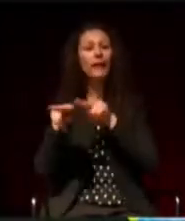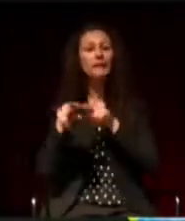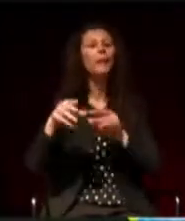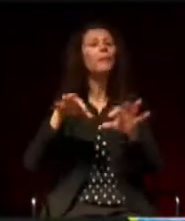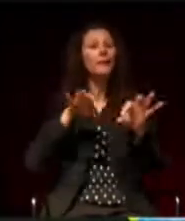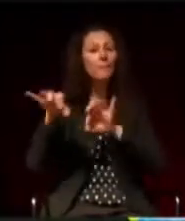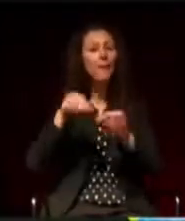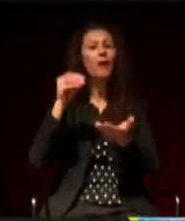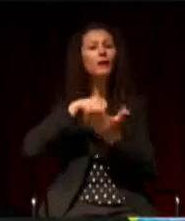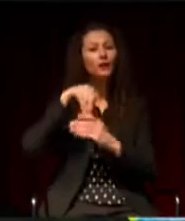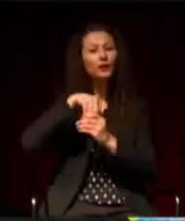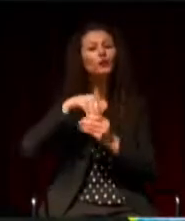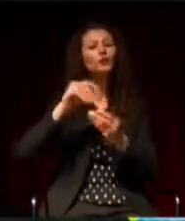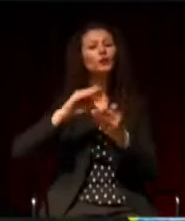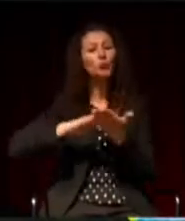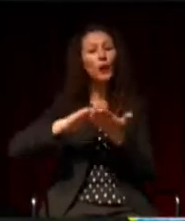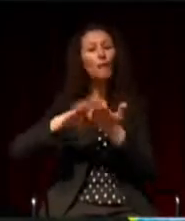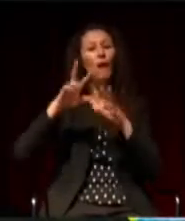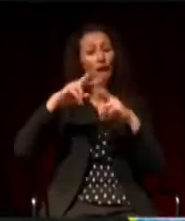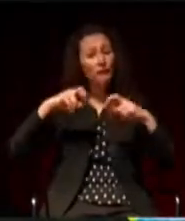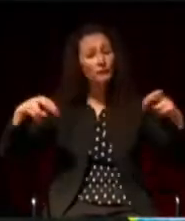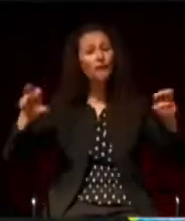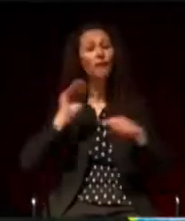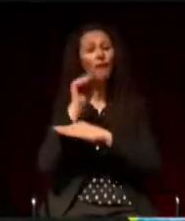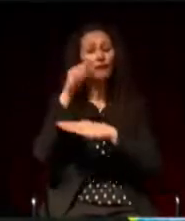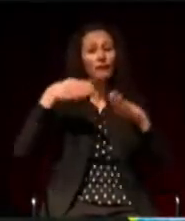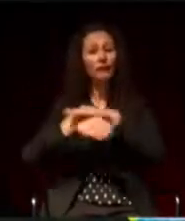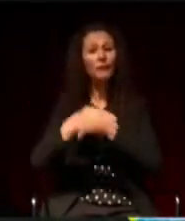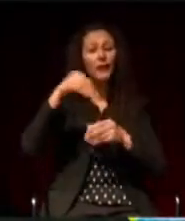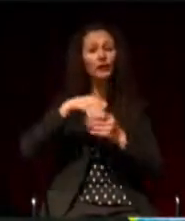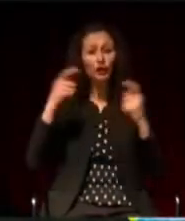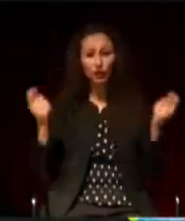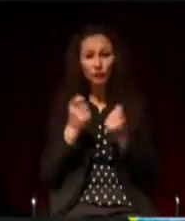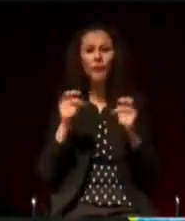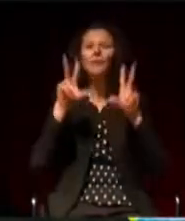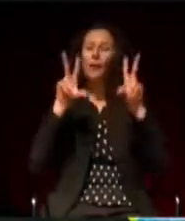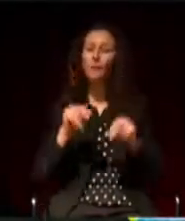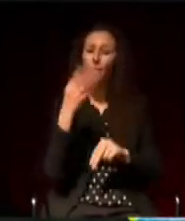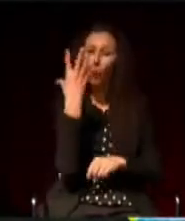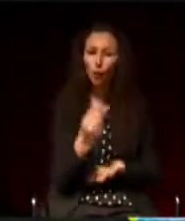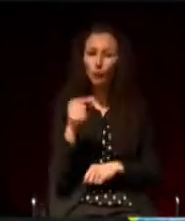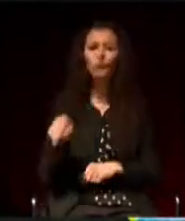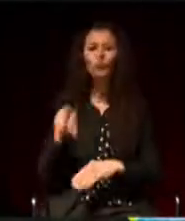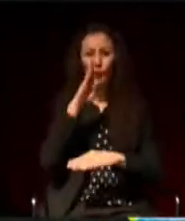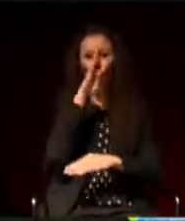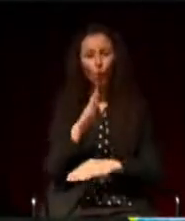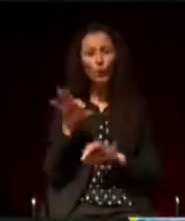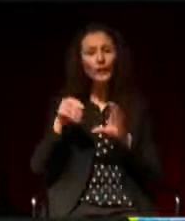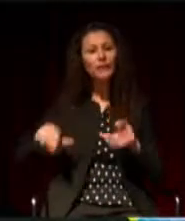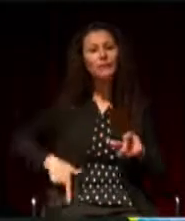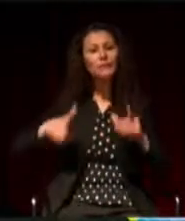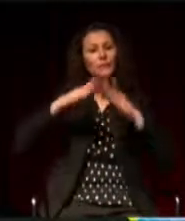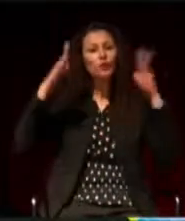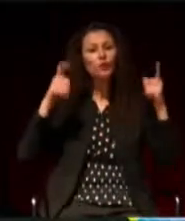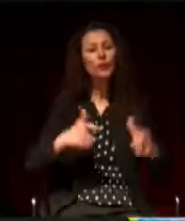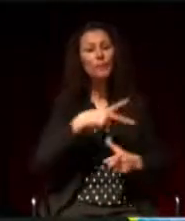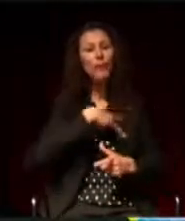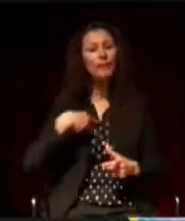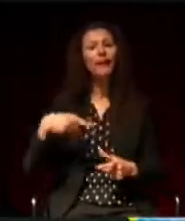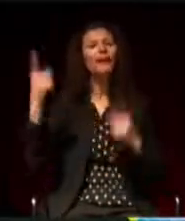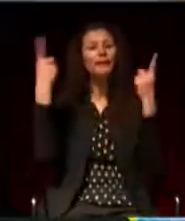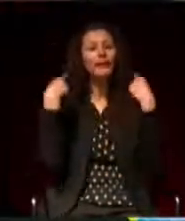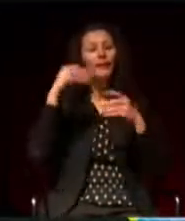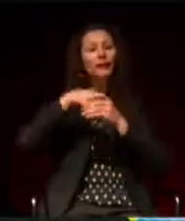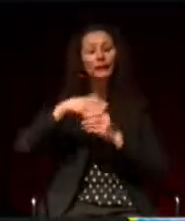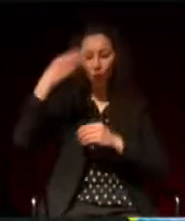gerekli imar düzenlemelerinin araştırılarak hayata geçirilmesi için yapılan çalışmalar tamamlanmış olup, bu doğrultuda İzmir Büyükşehir Belediyesi yetki